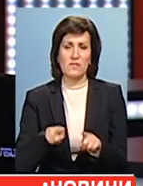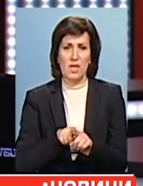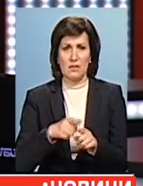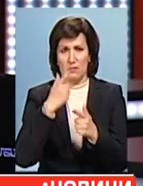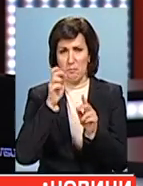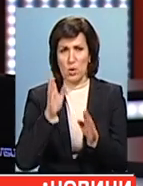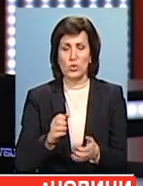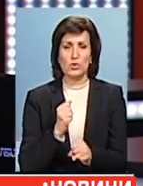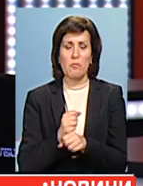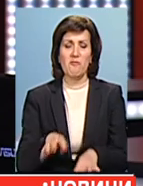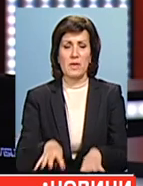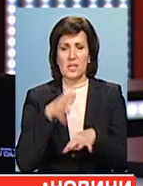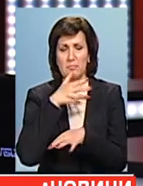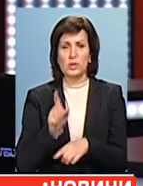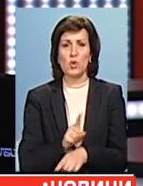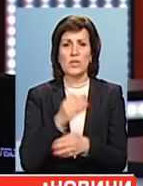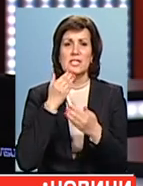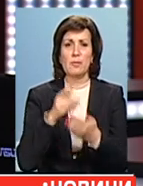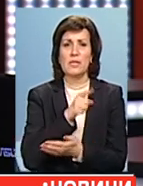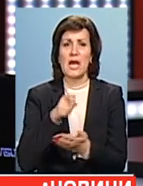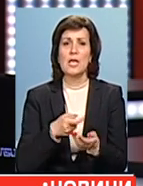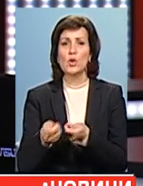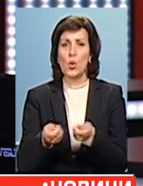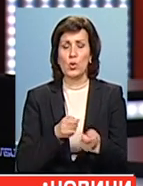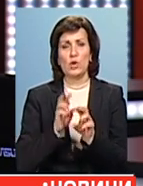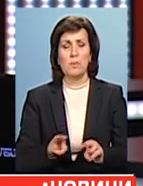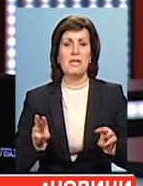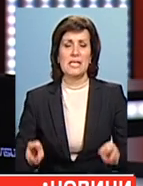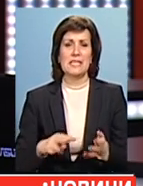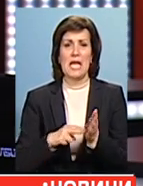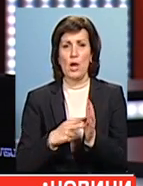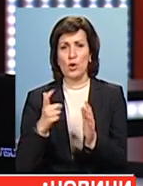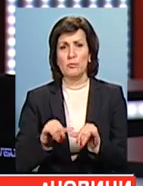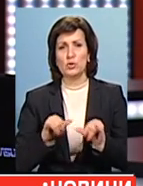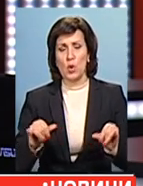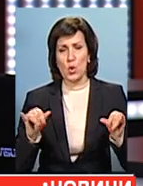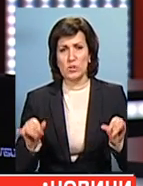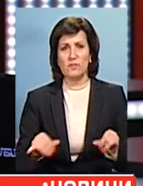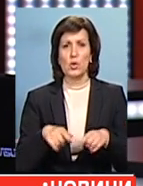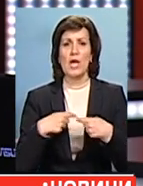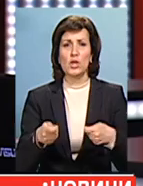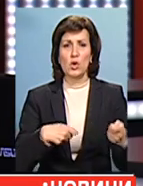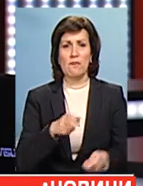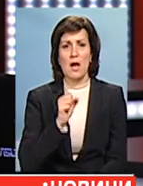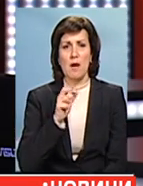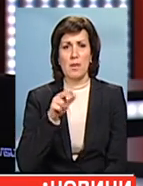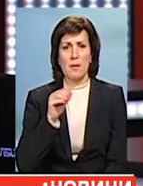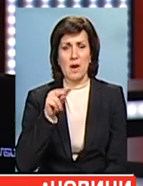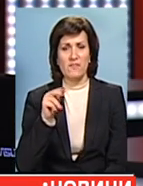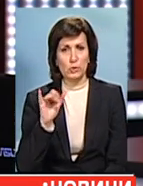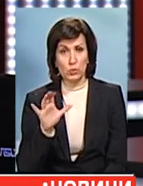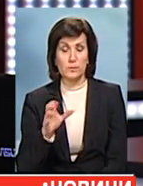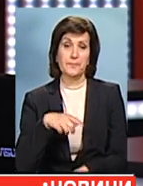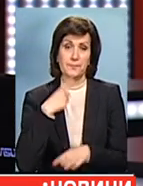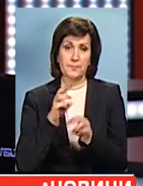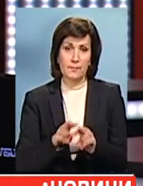прогноз зробив у парламенті під час години запитань до уряду міністр економічного розвитку і торгівлі Айварас Абромавичус. Тому, як